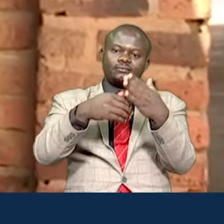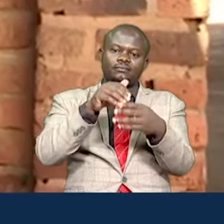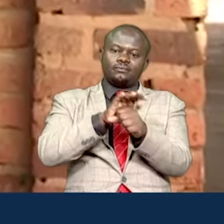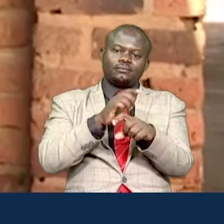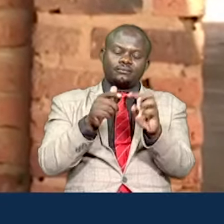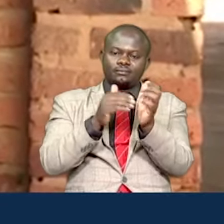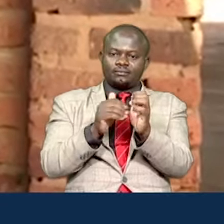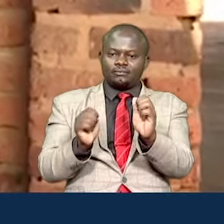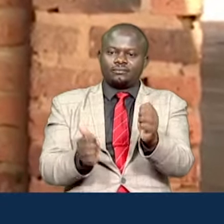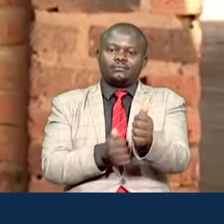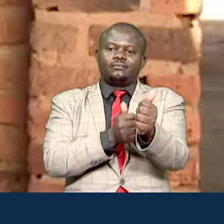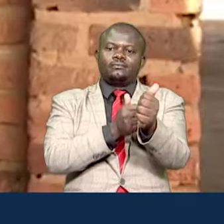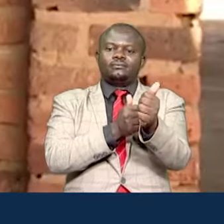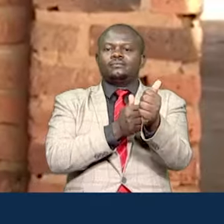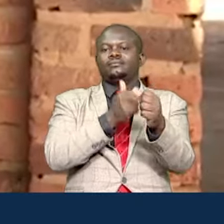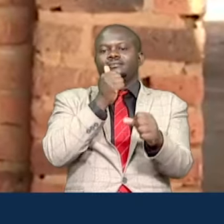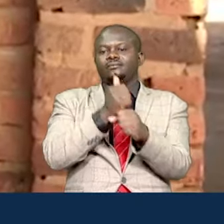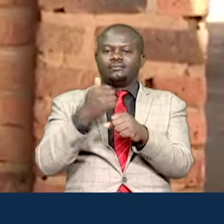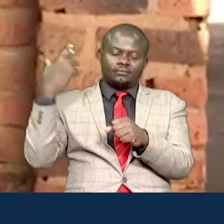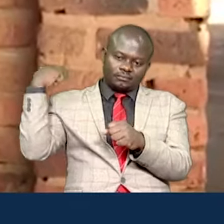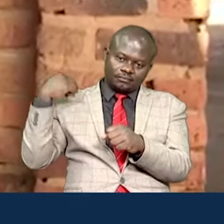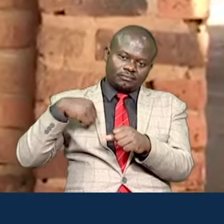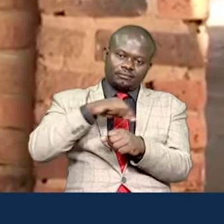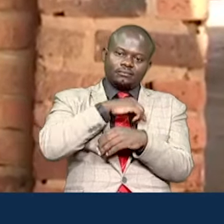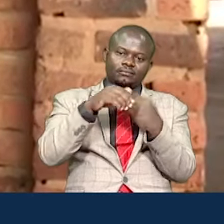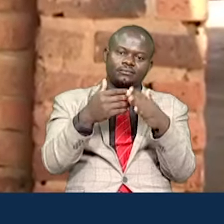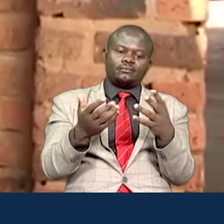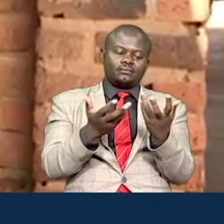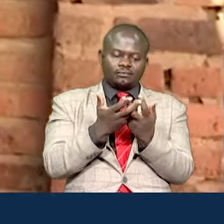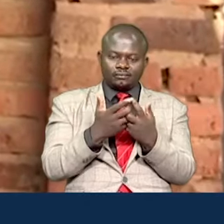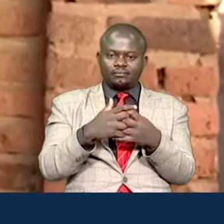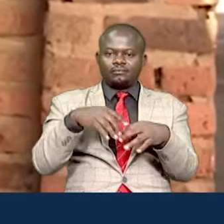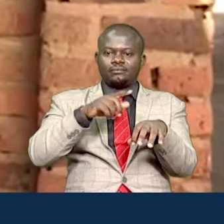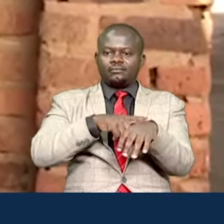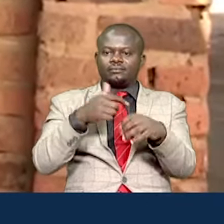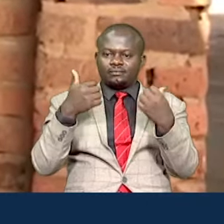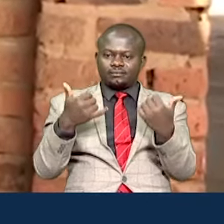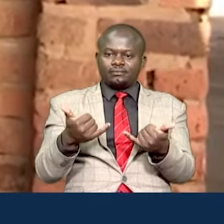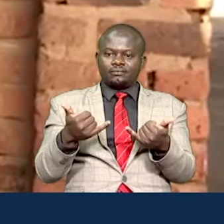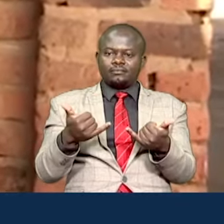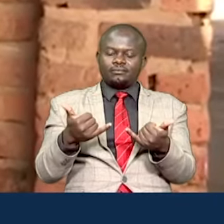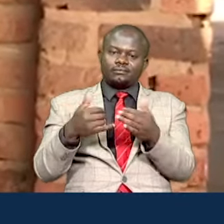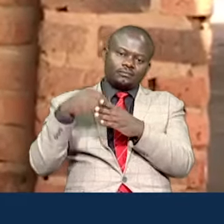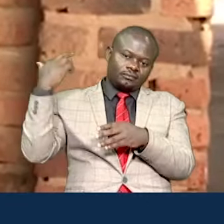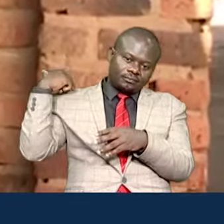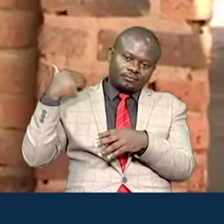tumuri inyuma dukora inshingano zigendanye n'igihe inshingano ni ugushyira muri gahunda mu